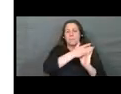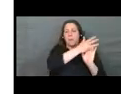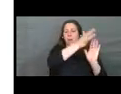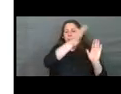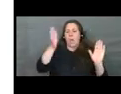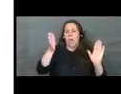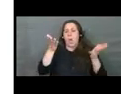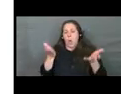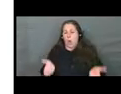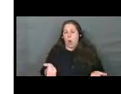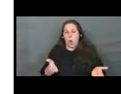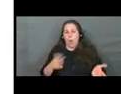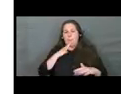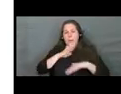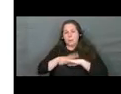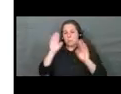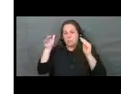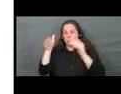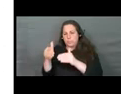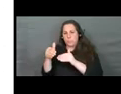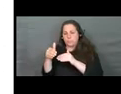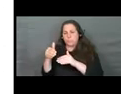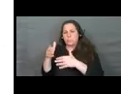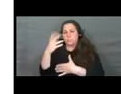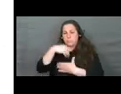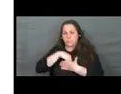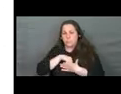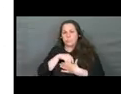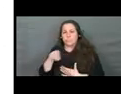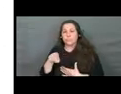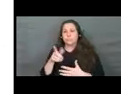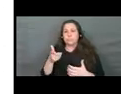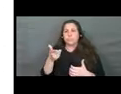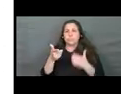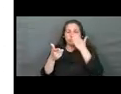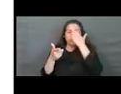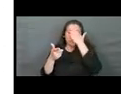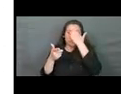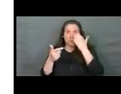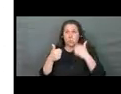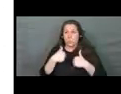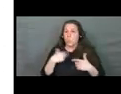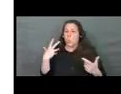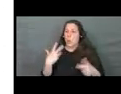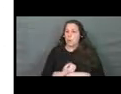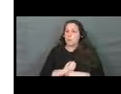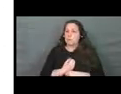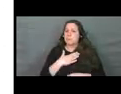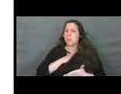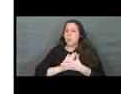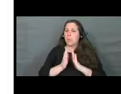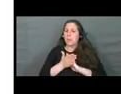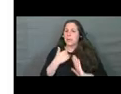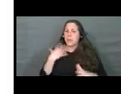chapeau d'employeur chez Outils-Consult où c'est un mode de fonctionnement finalement auquel nous avons réussi comme entreprise à